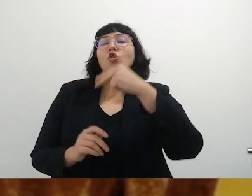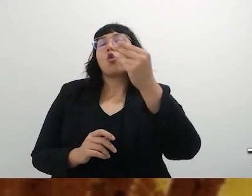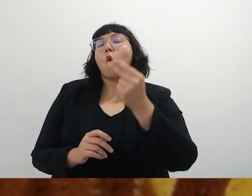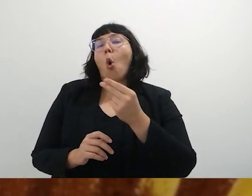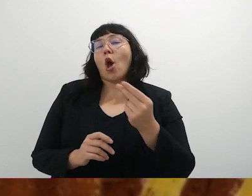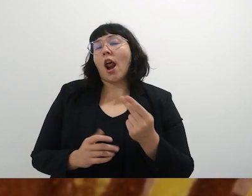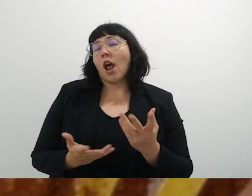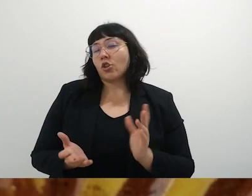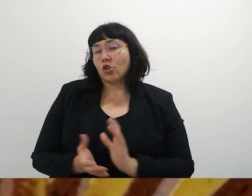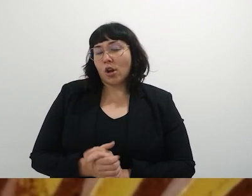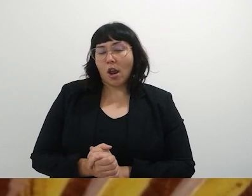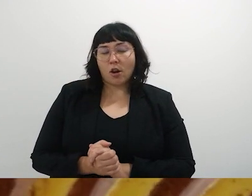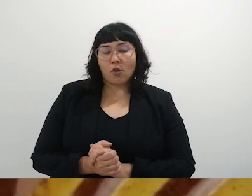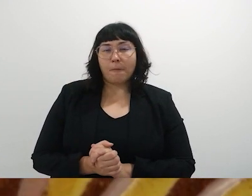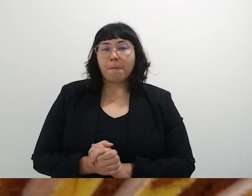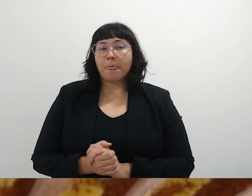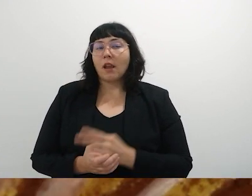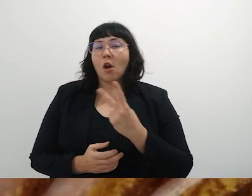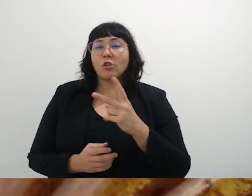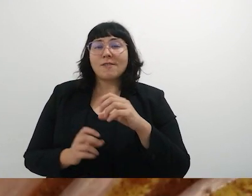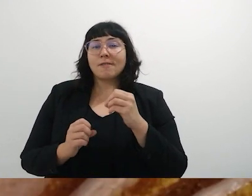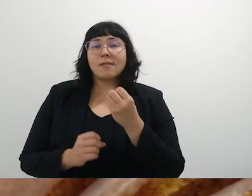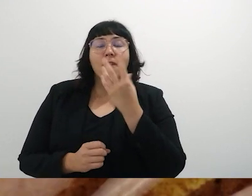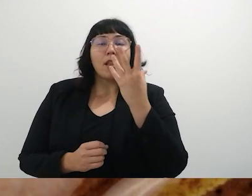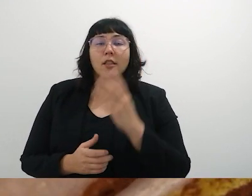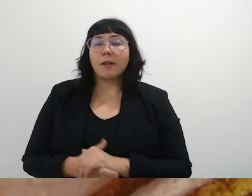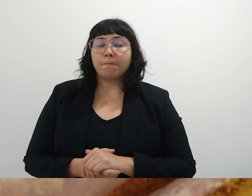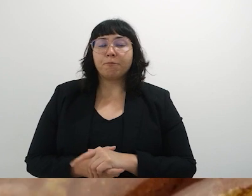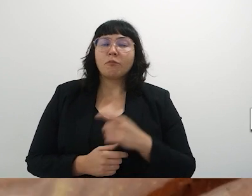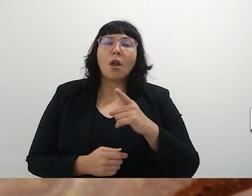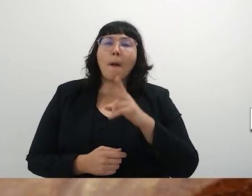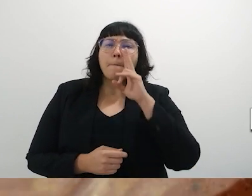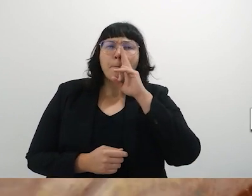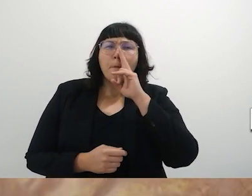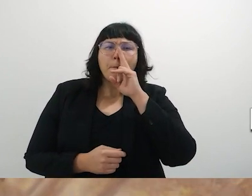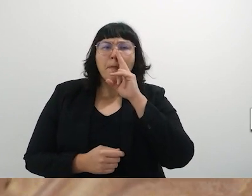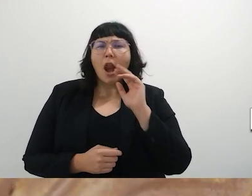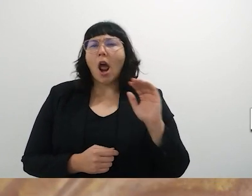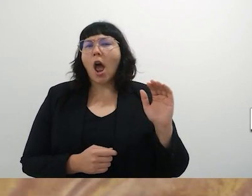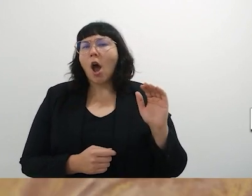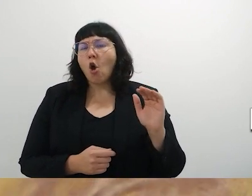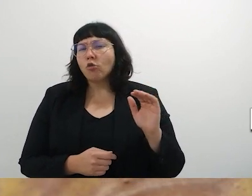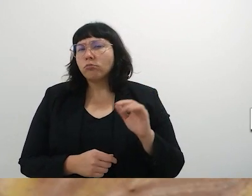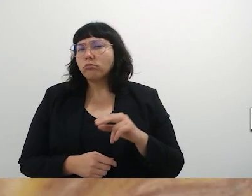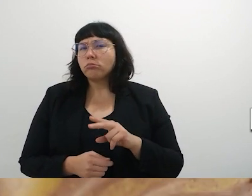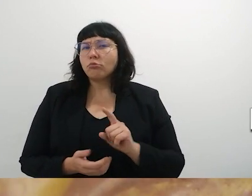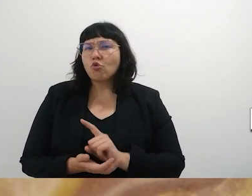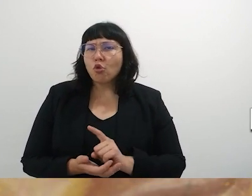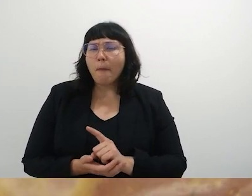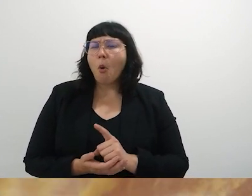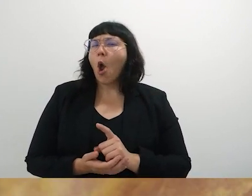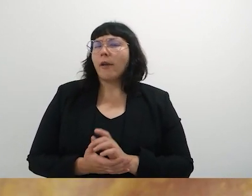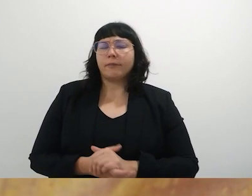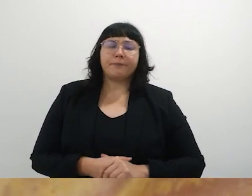cvet. Posuda je bojena, odnosno gleđosana braun i žutom bojom. Pljoska je jedan od tradicionalnih simbola narodne